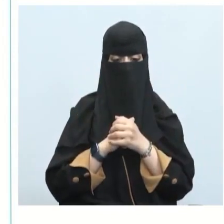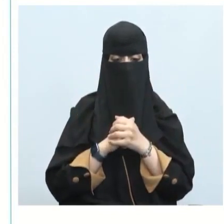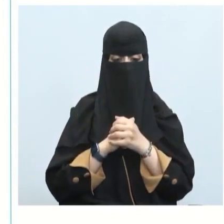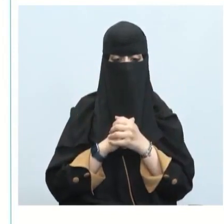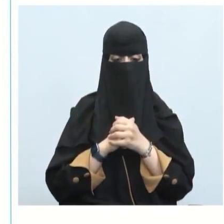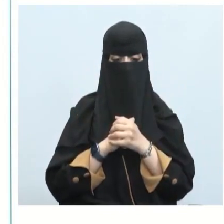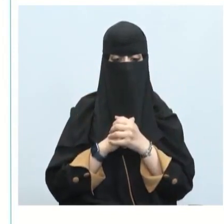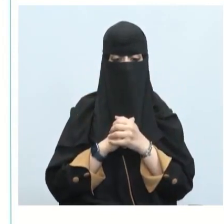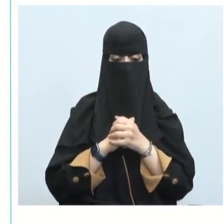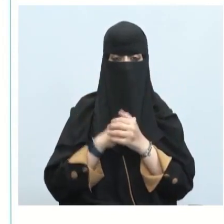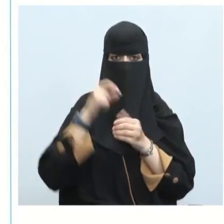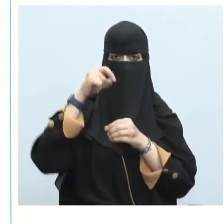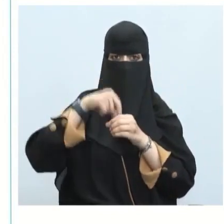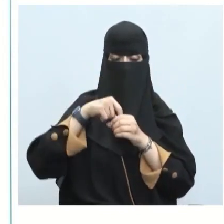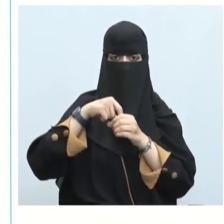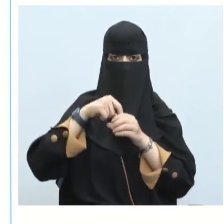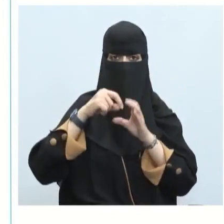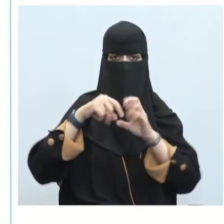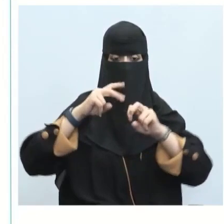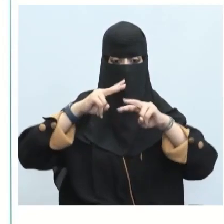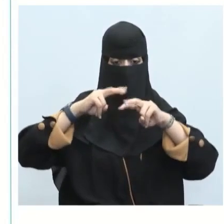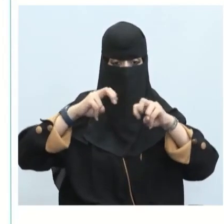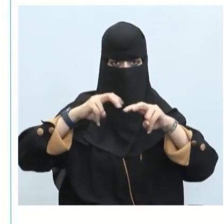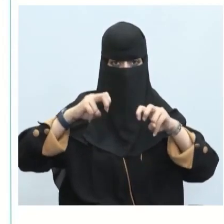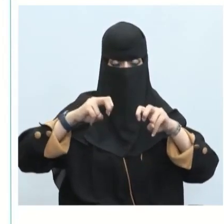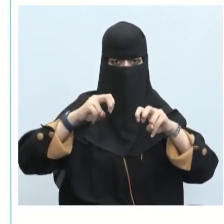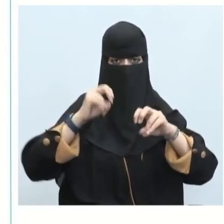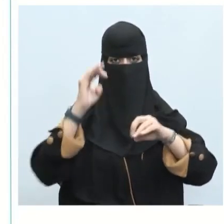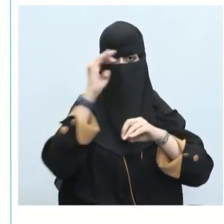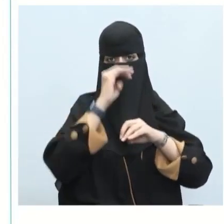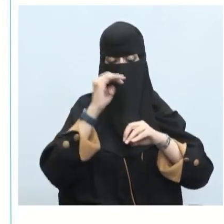ظهورها في محركات